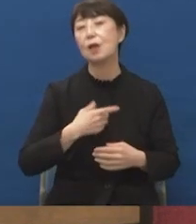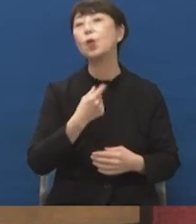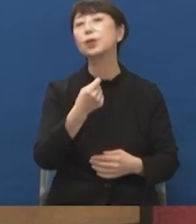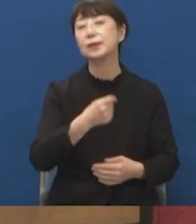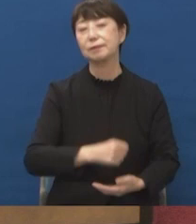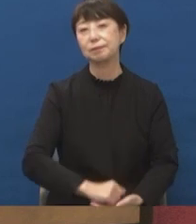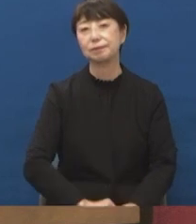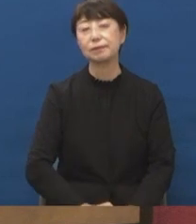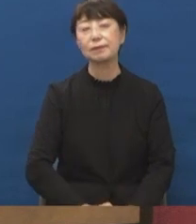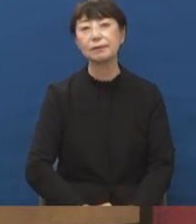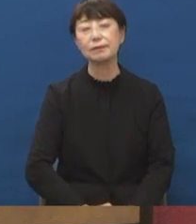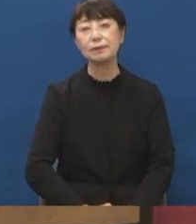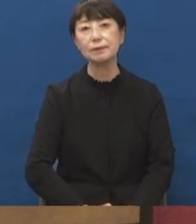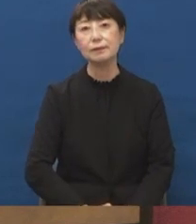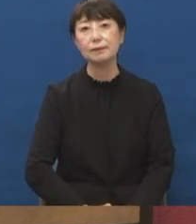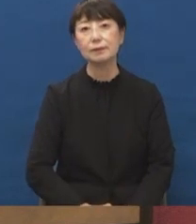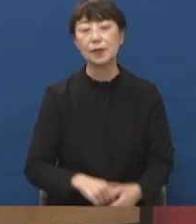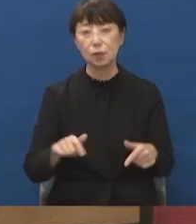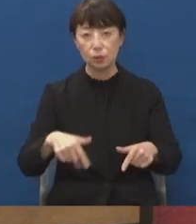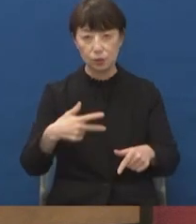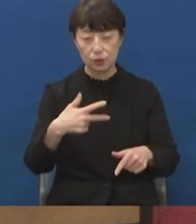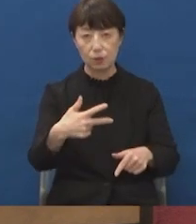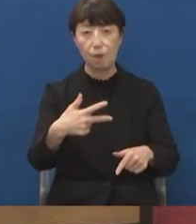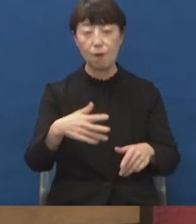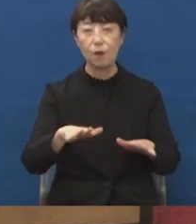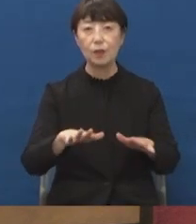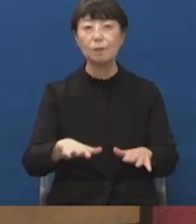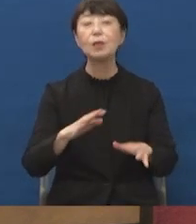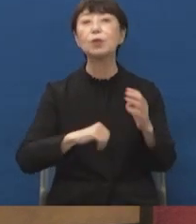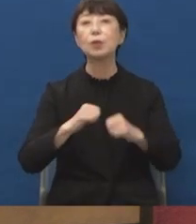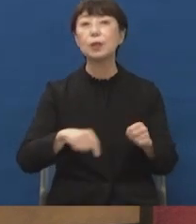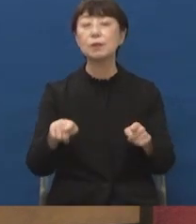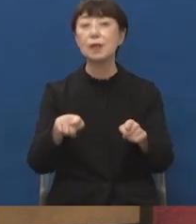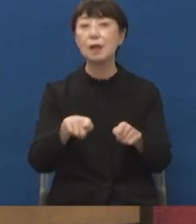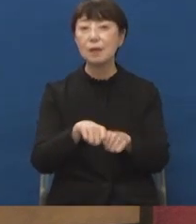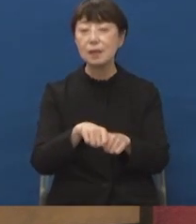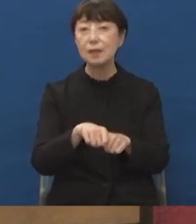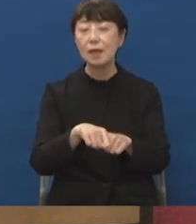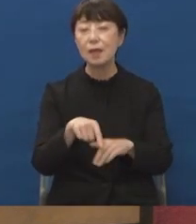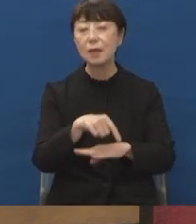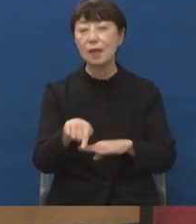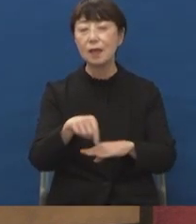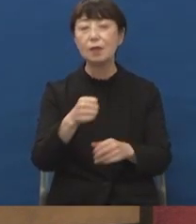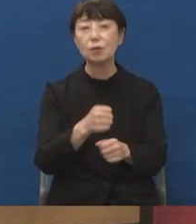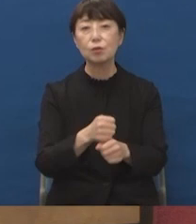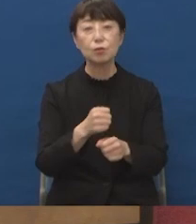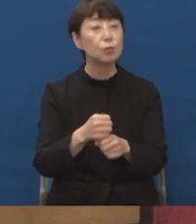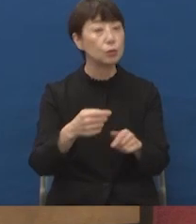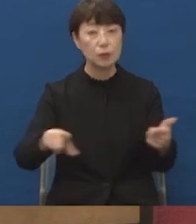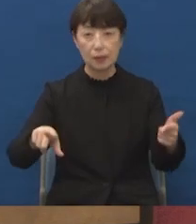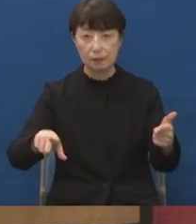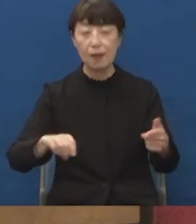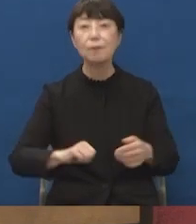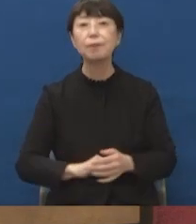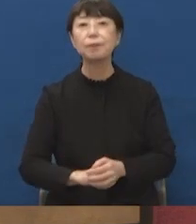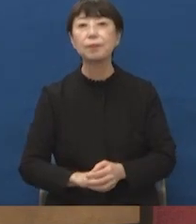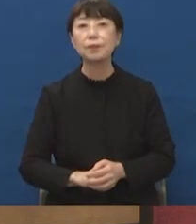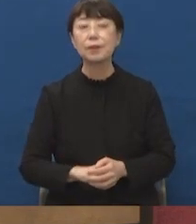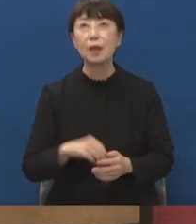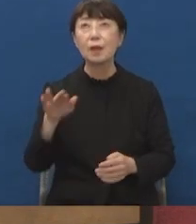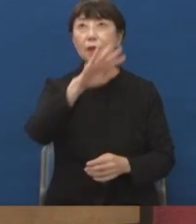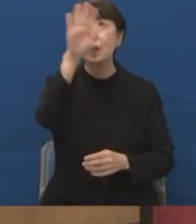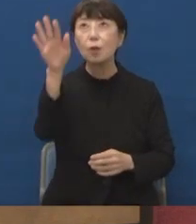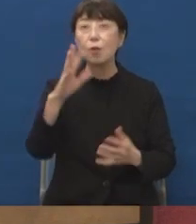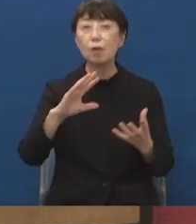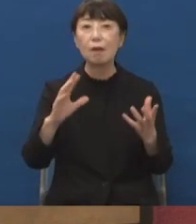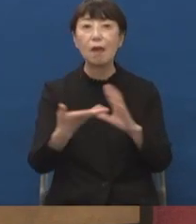ております。京都市の今の取り組みに合わせて計画を作っていくのではなく、気候変動やジ